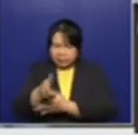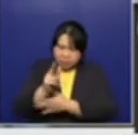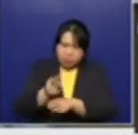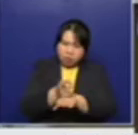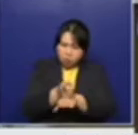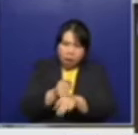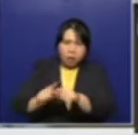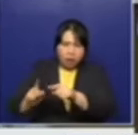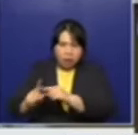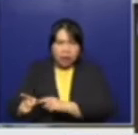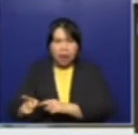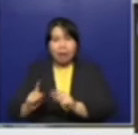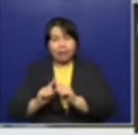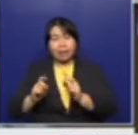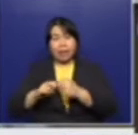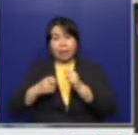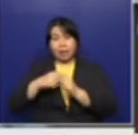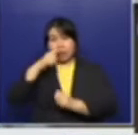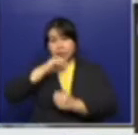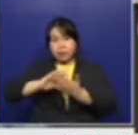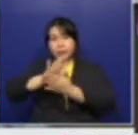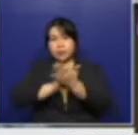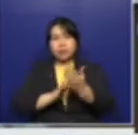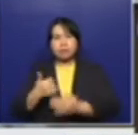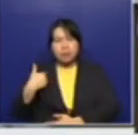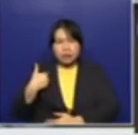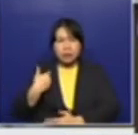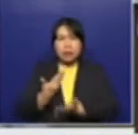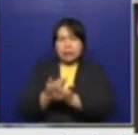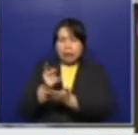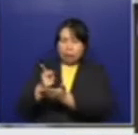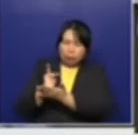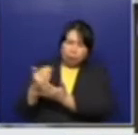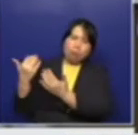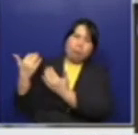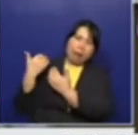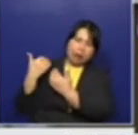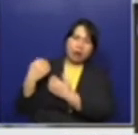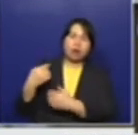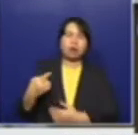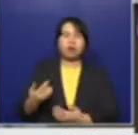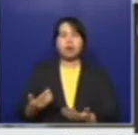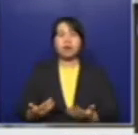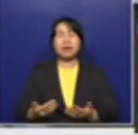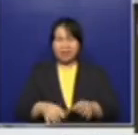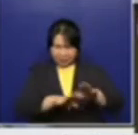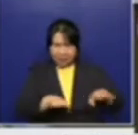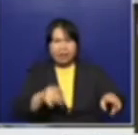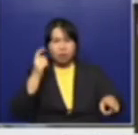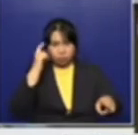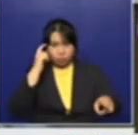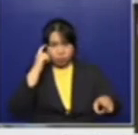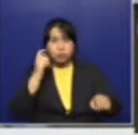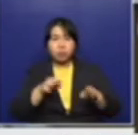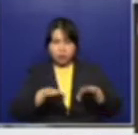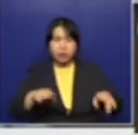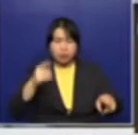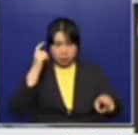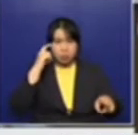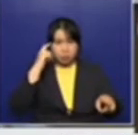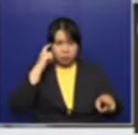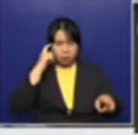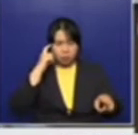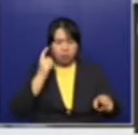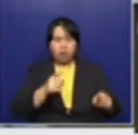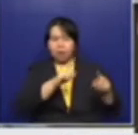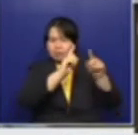านการณ์บ้านเมืองไม่ว่าจะเป็นการกู้เงินสร้างภาระให้เขาเขาเข้าใจฮะเขาเข้าใจหลาย